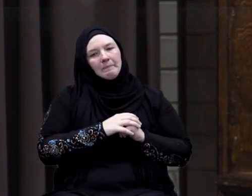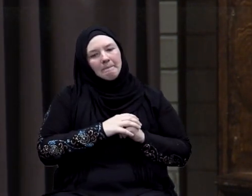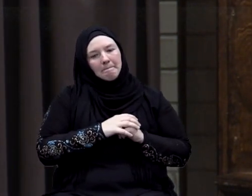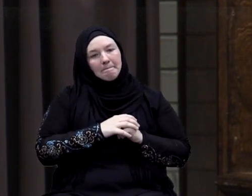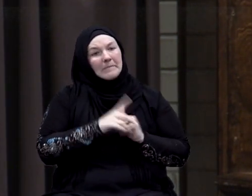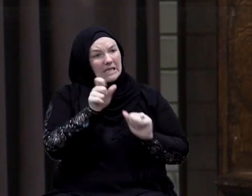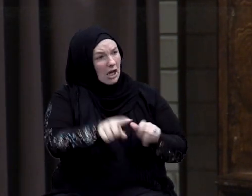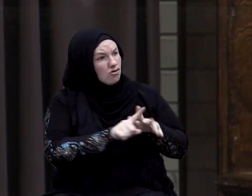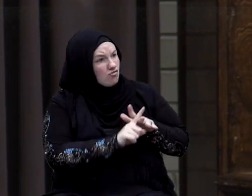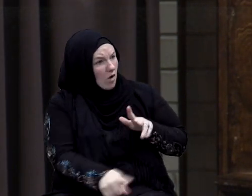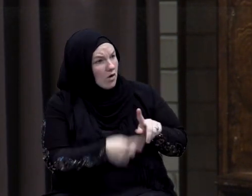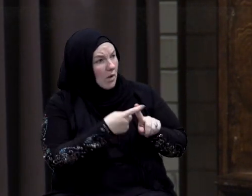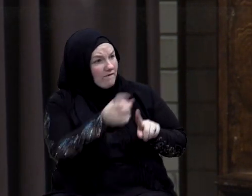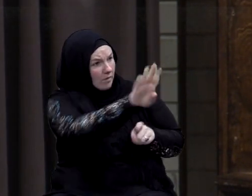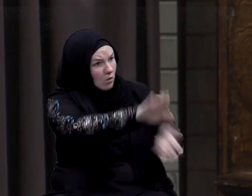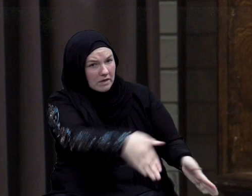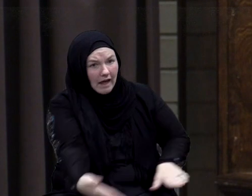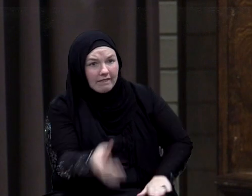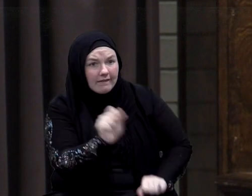الْمَوْتِ. Can you run away from your death?